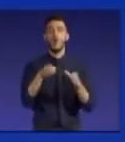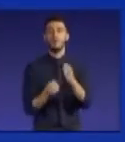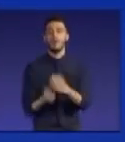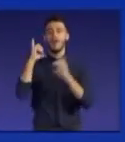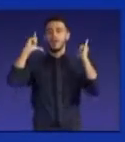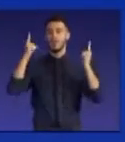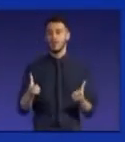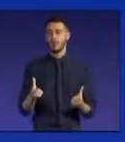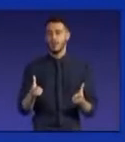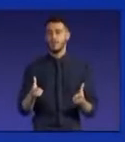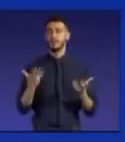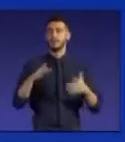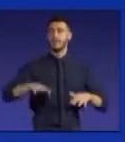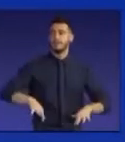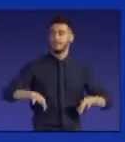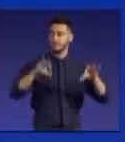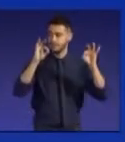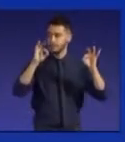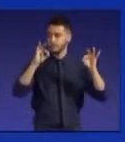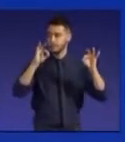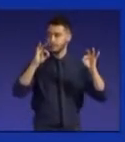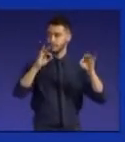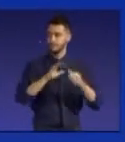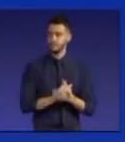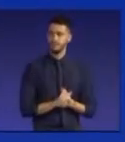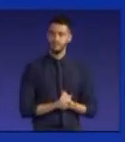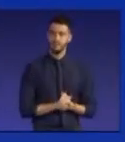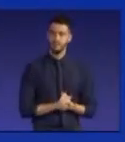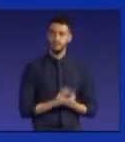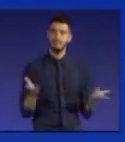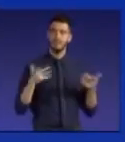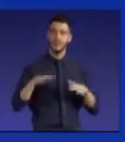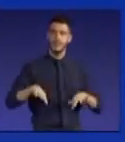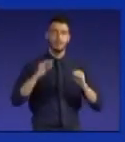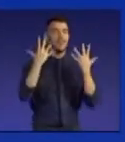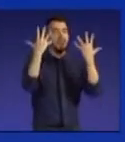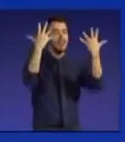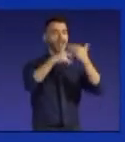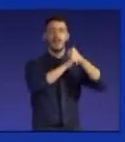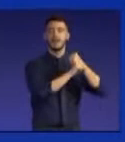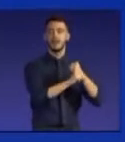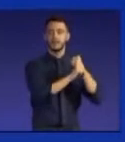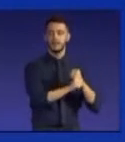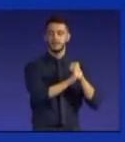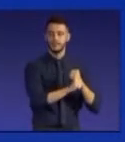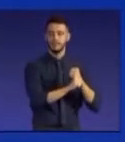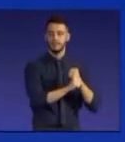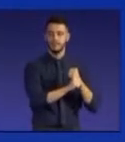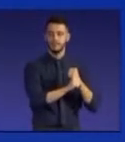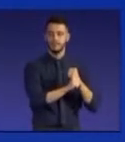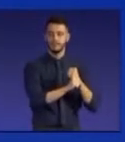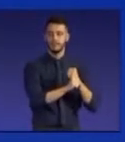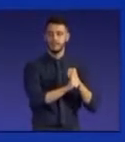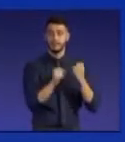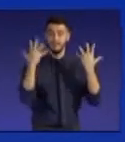Και θα ξεκινήσουμε. Θα ξεκινήσουμε από τις 10 Ιανουαρίου. Οπότε